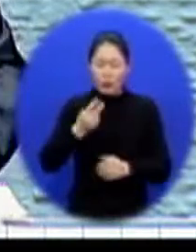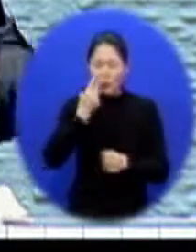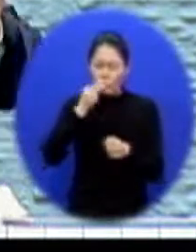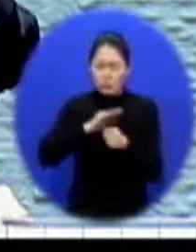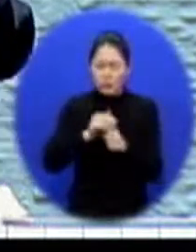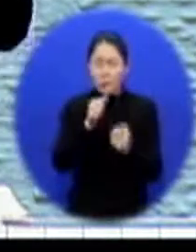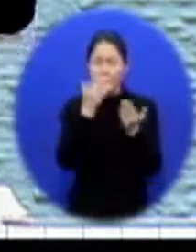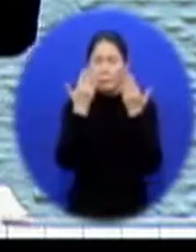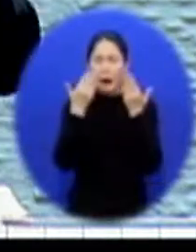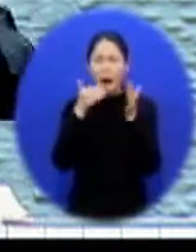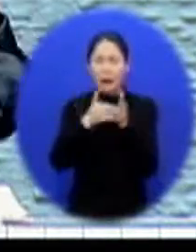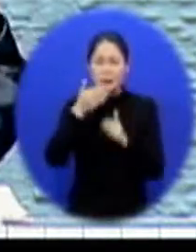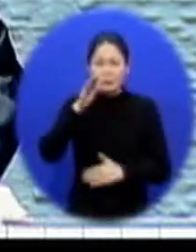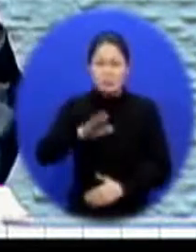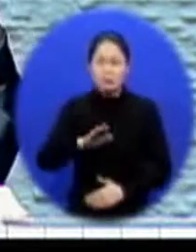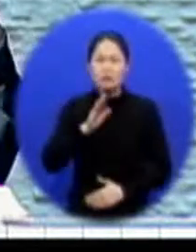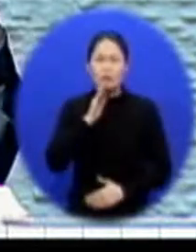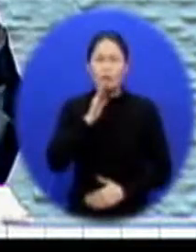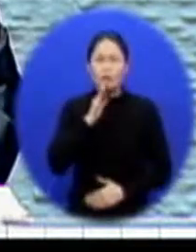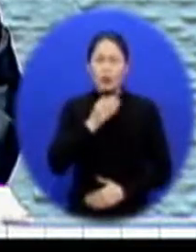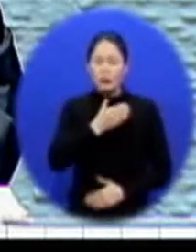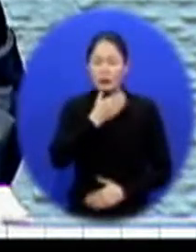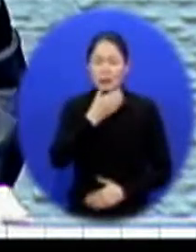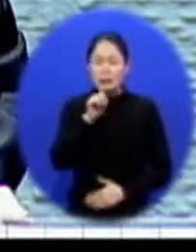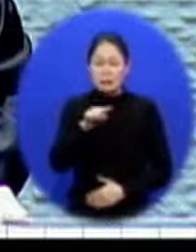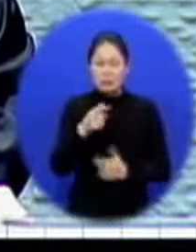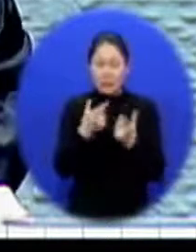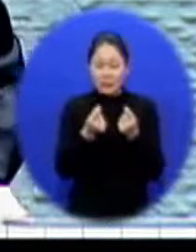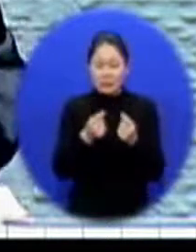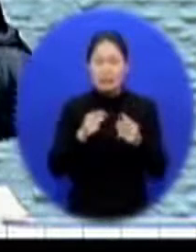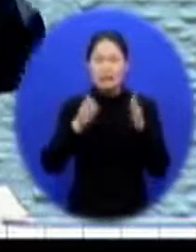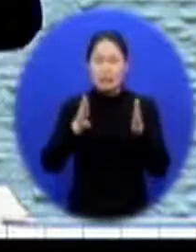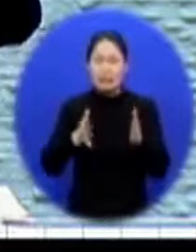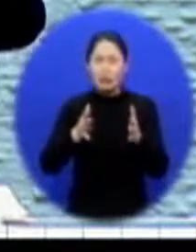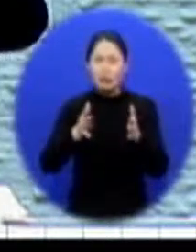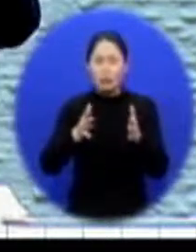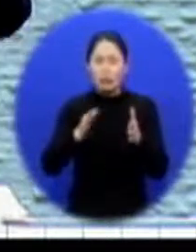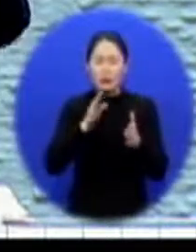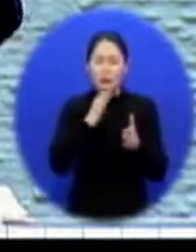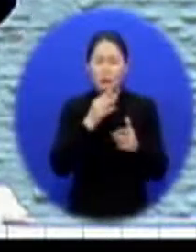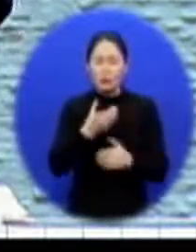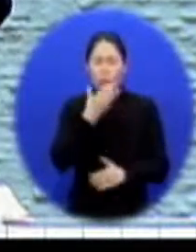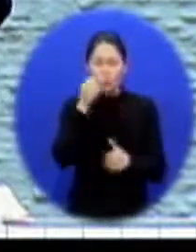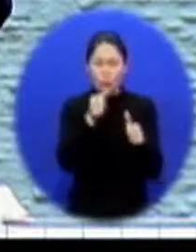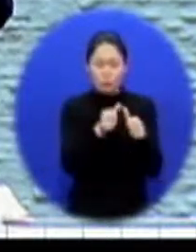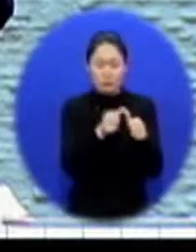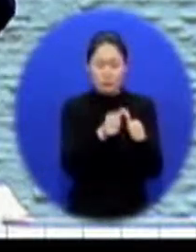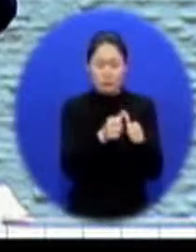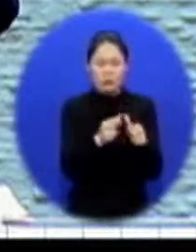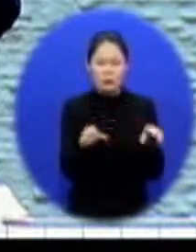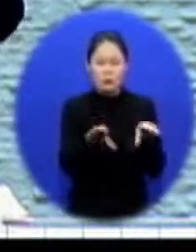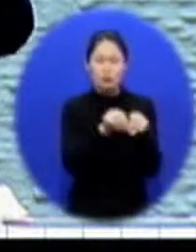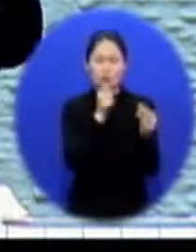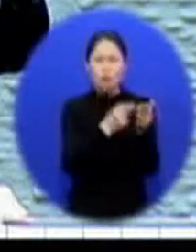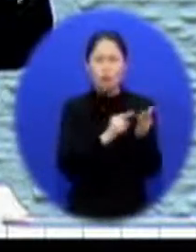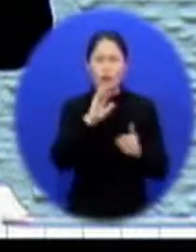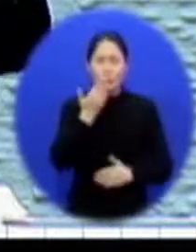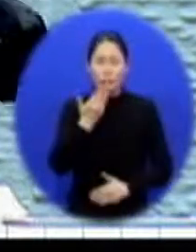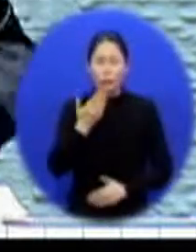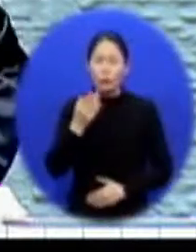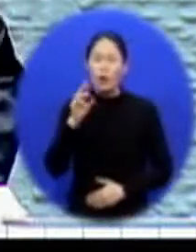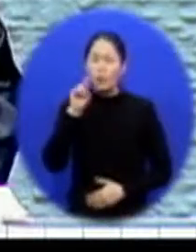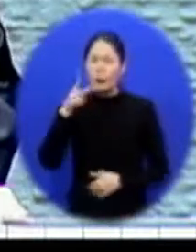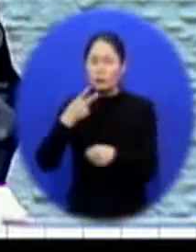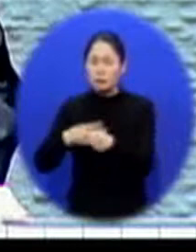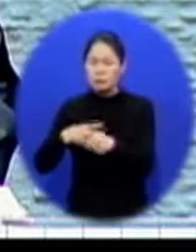기간이 요셉이 총리가 되는 기간이 되었고 사도 바울도 2년 동안 억울하게 옥살이 있죠 그리고 배수도